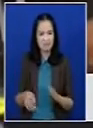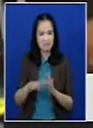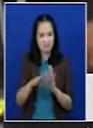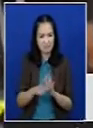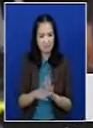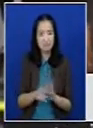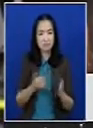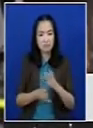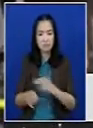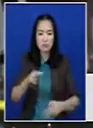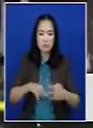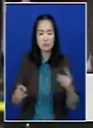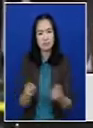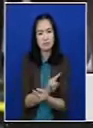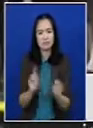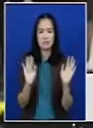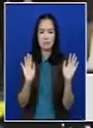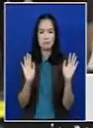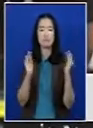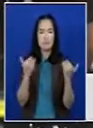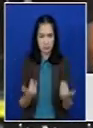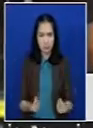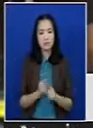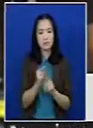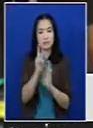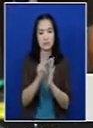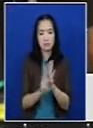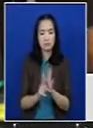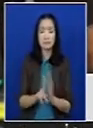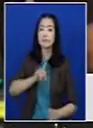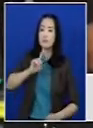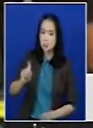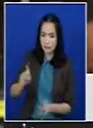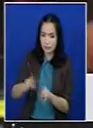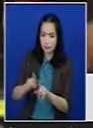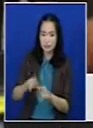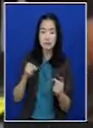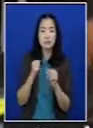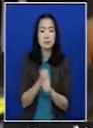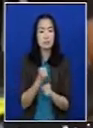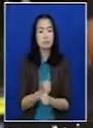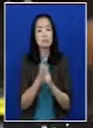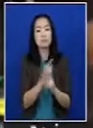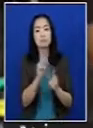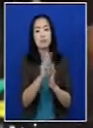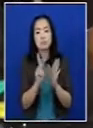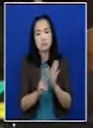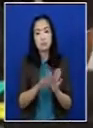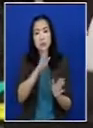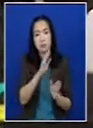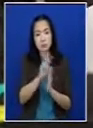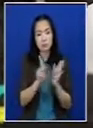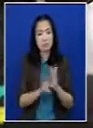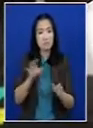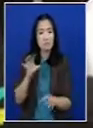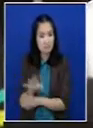ที่จะเข้าไปดูแลสถานะทางสังคมแล้วเพราะนี่คือกฎหมายขอถามกลับไปเหมือนกันการทำตามกฎหมายถ้าบังคับใช้กฎห